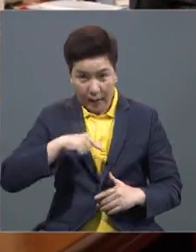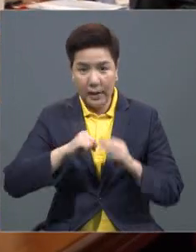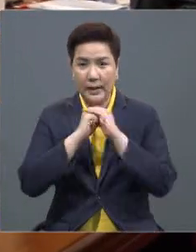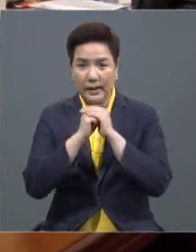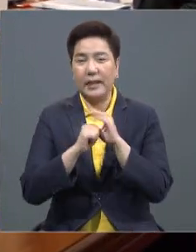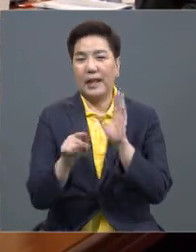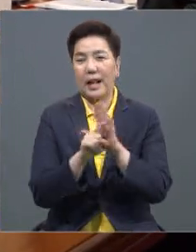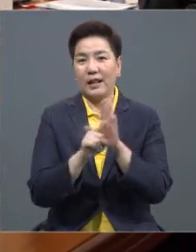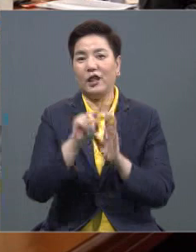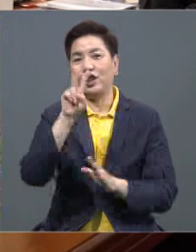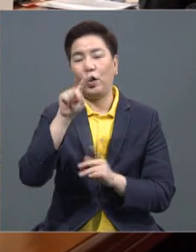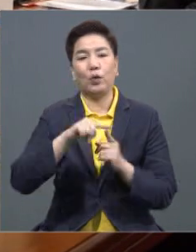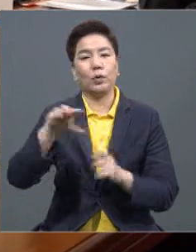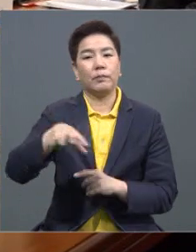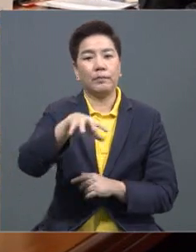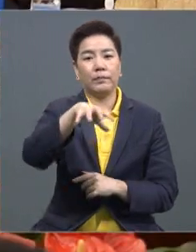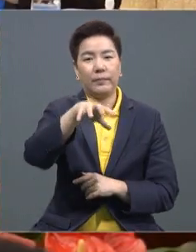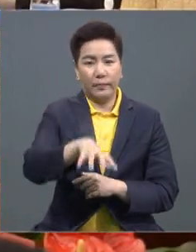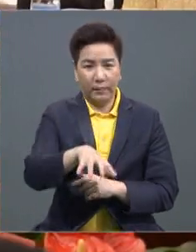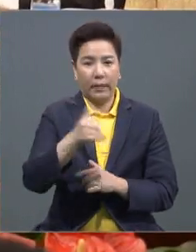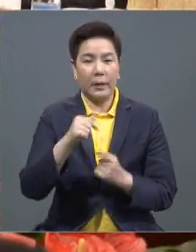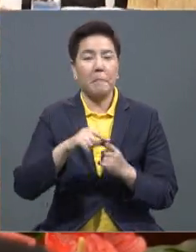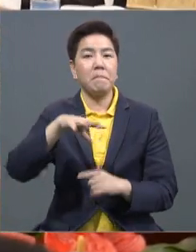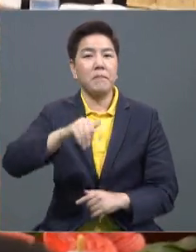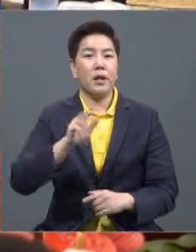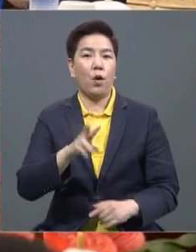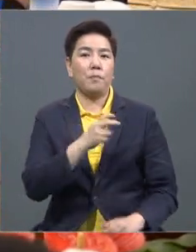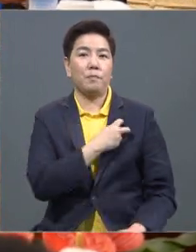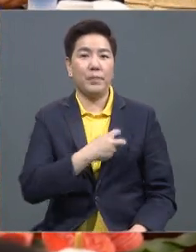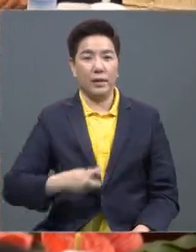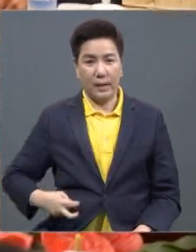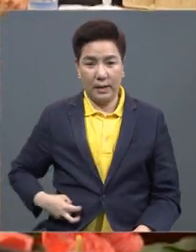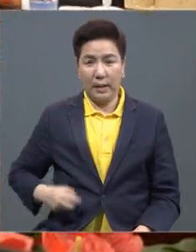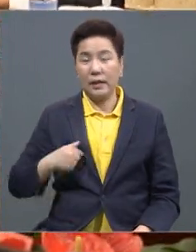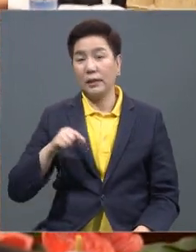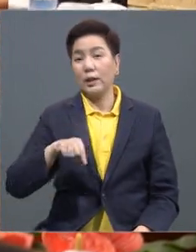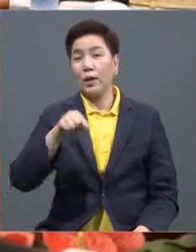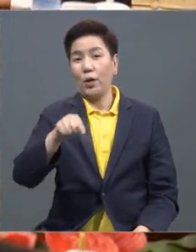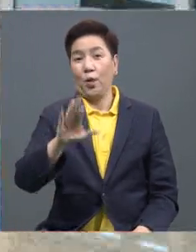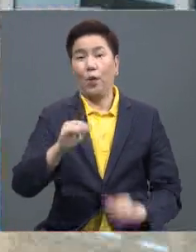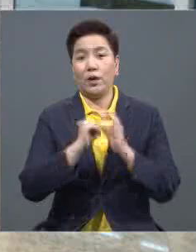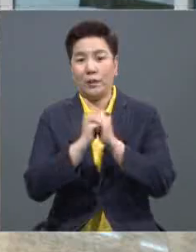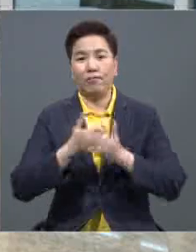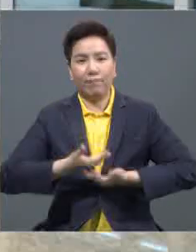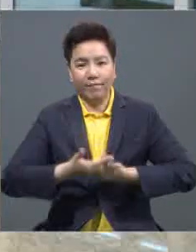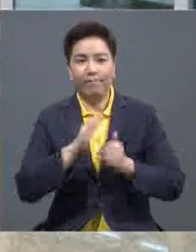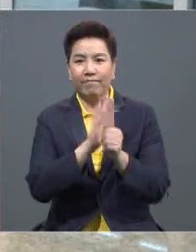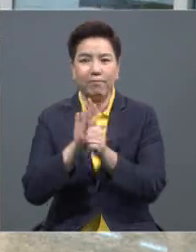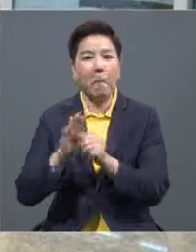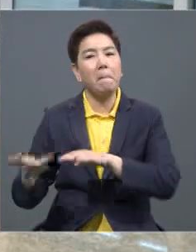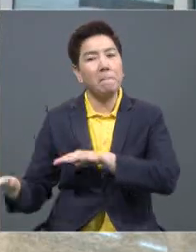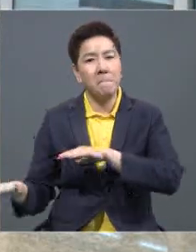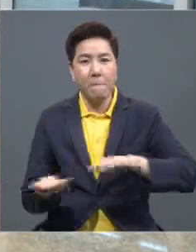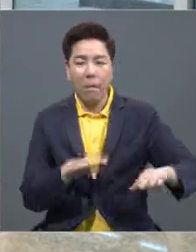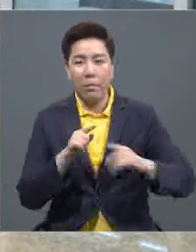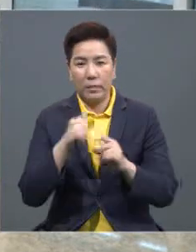2ค่ะที่เรือนรับรองเตี่ยวยูไถกรุงปักกิ่งโดยนายหวังอี้ได้กล่าวยินดีต้อนรับแล้วก็ยินยันถึงความพร้อม